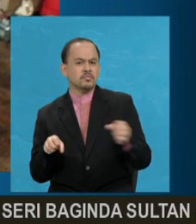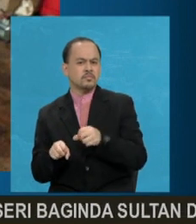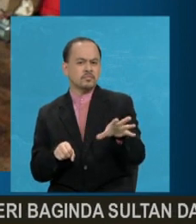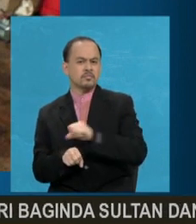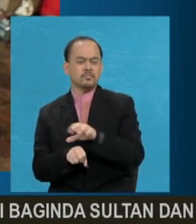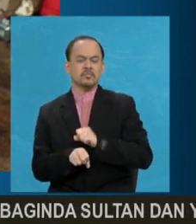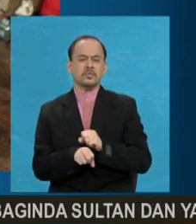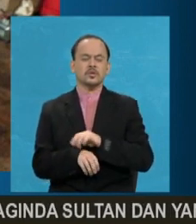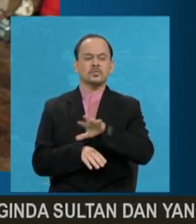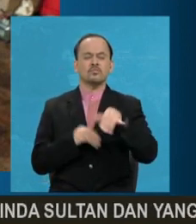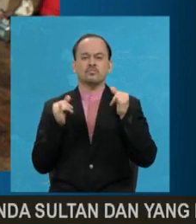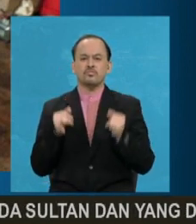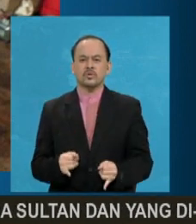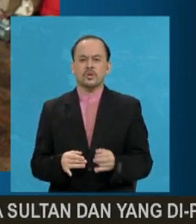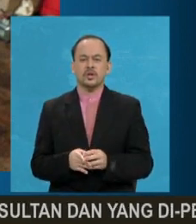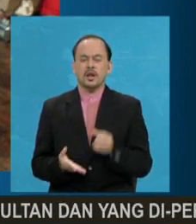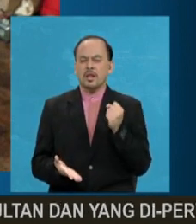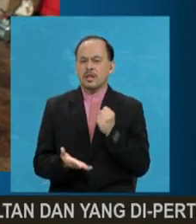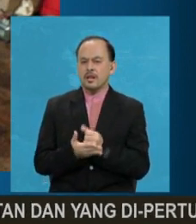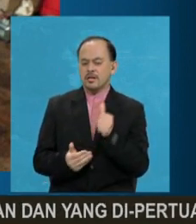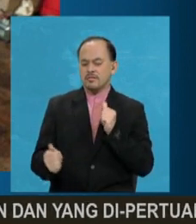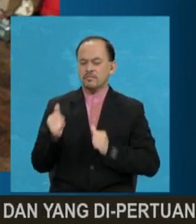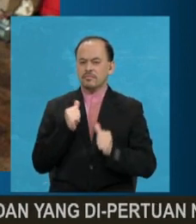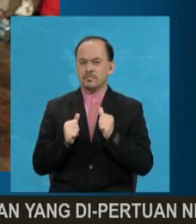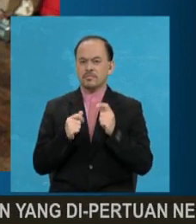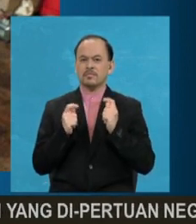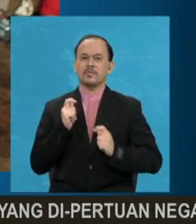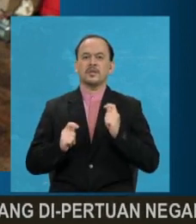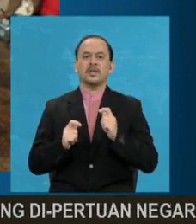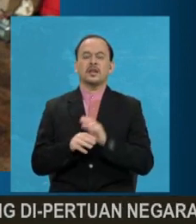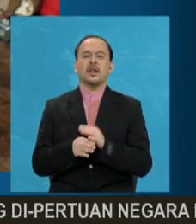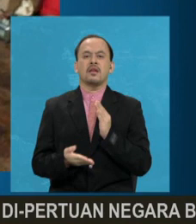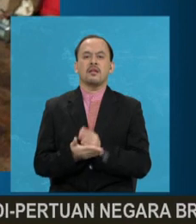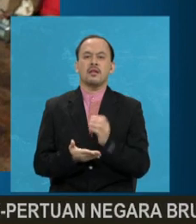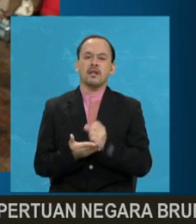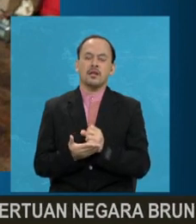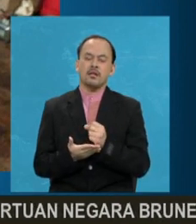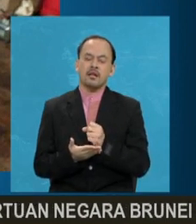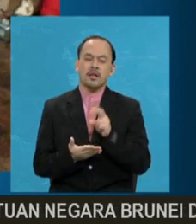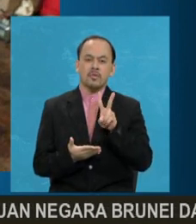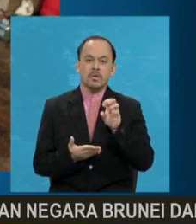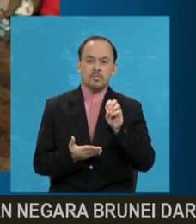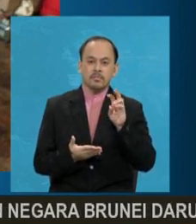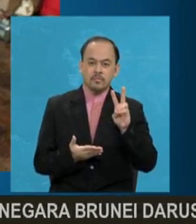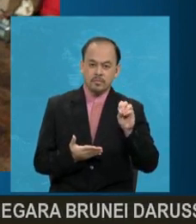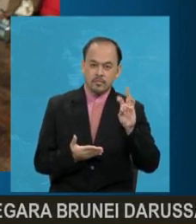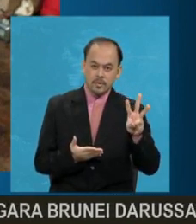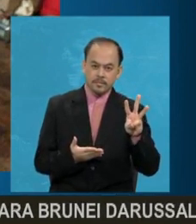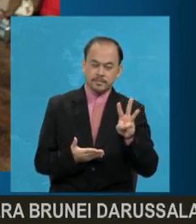terlibat akan dikenakan tindakan di bawah bab 146 perintah exhaust 2006